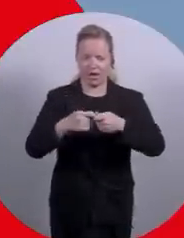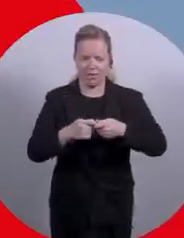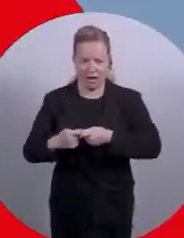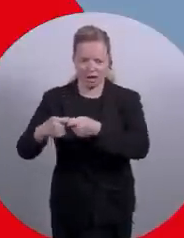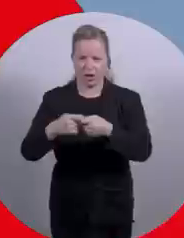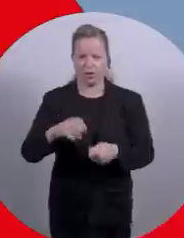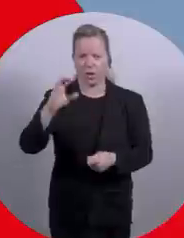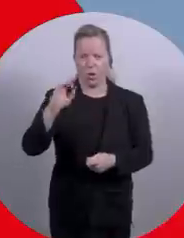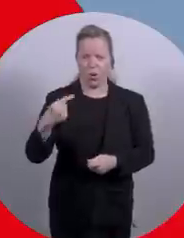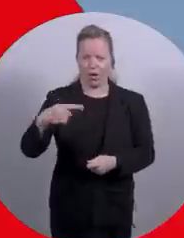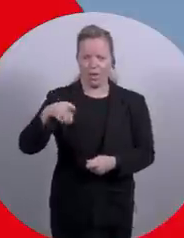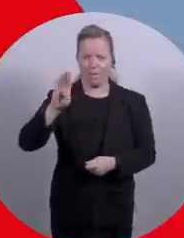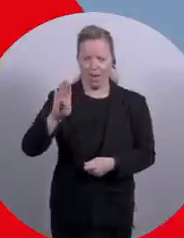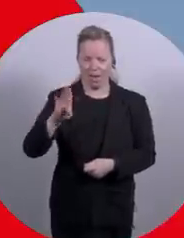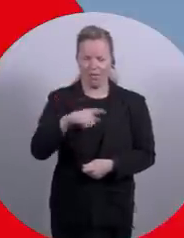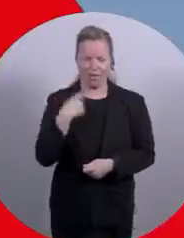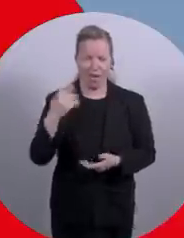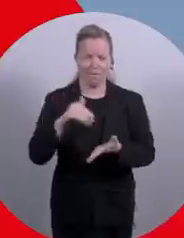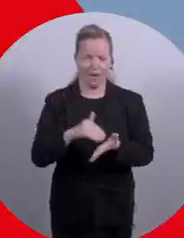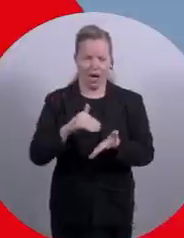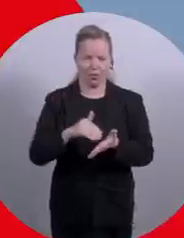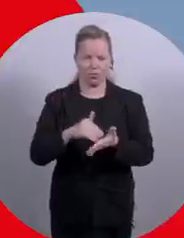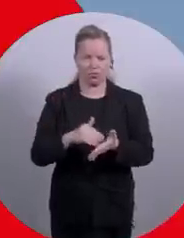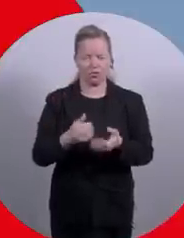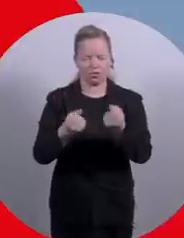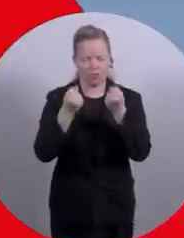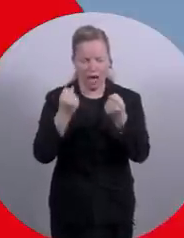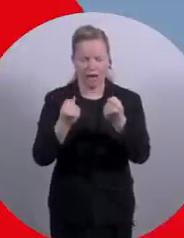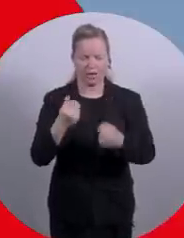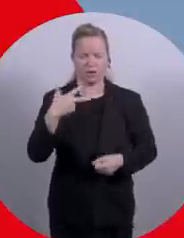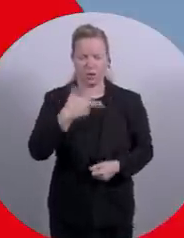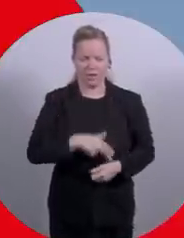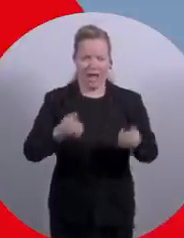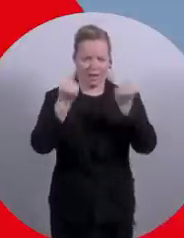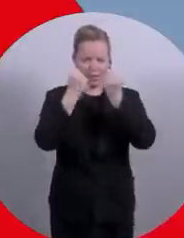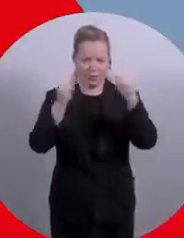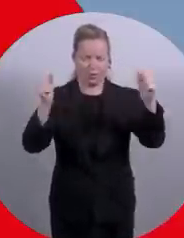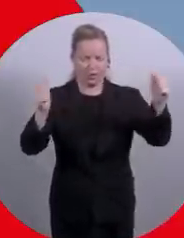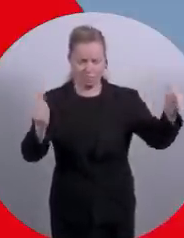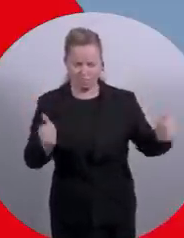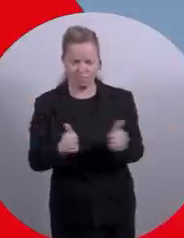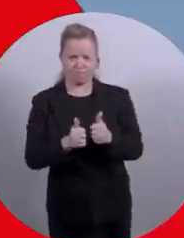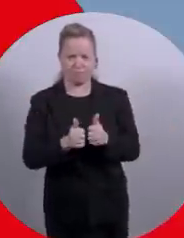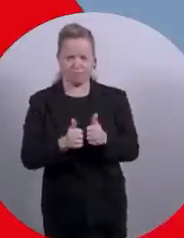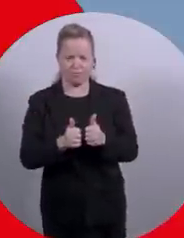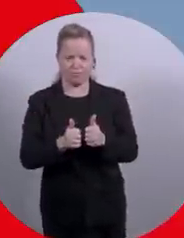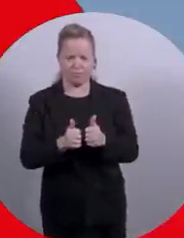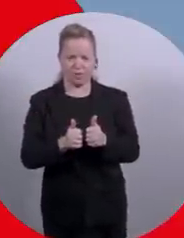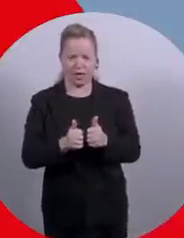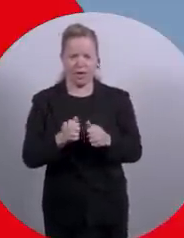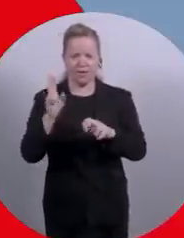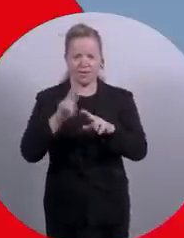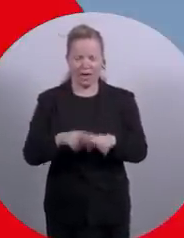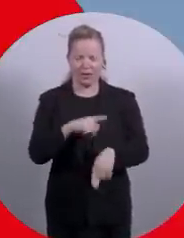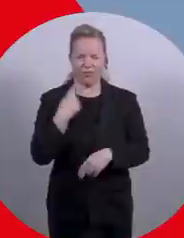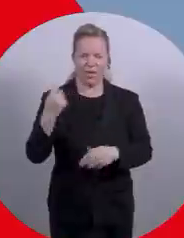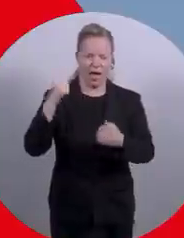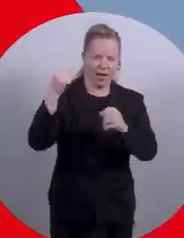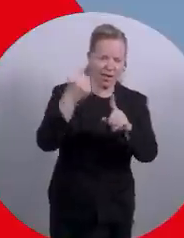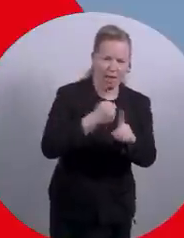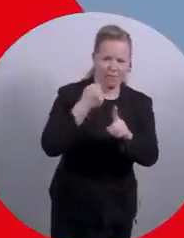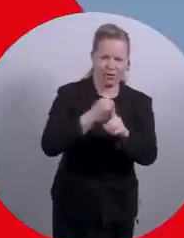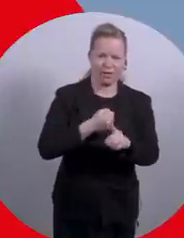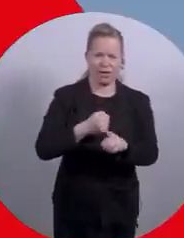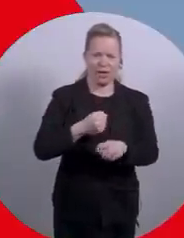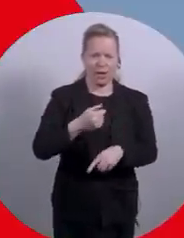ÖGB wir brauchen eine starke Sozialdemokratie an der Seite wenn wir um die rechte und um den Schutz